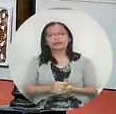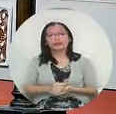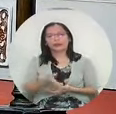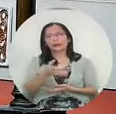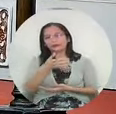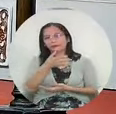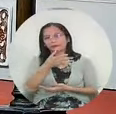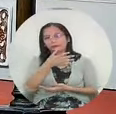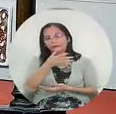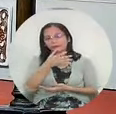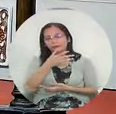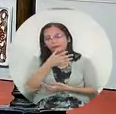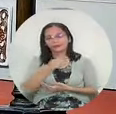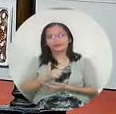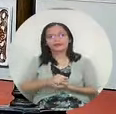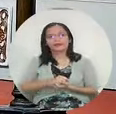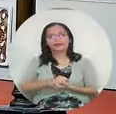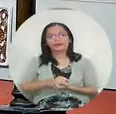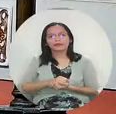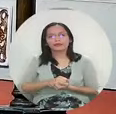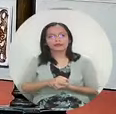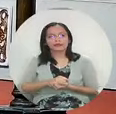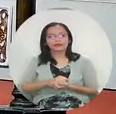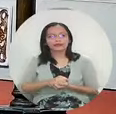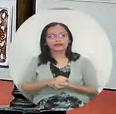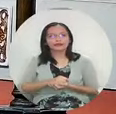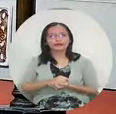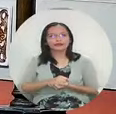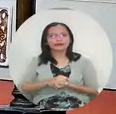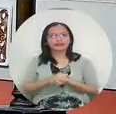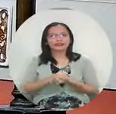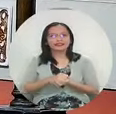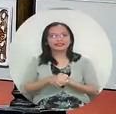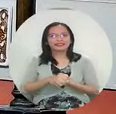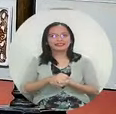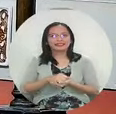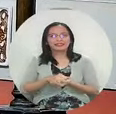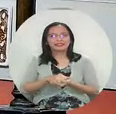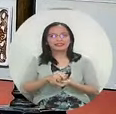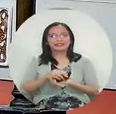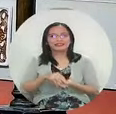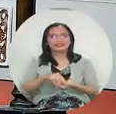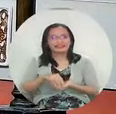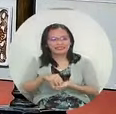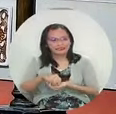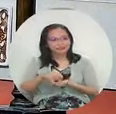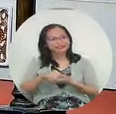kamo mga mothers nga akong kay wa ana tun-i na tun-i